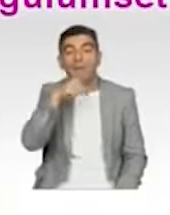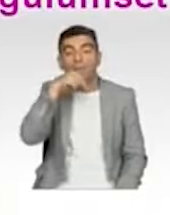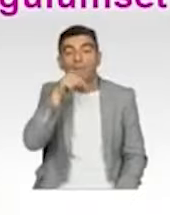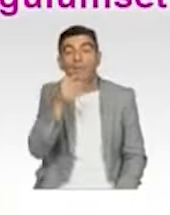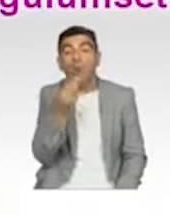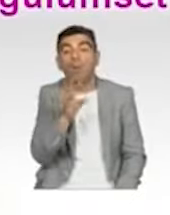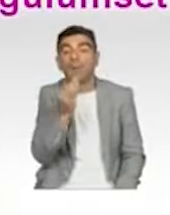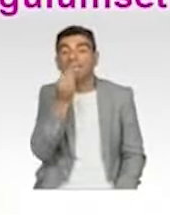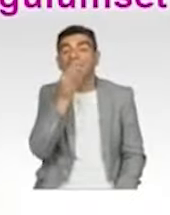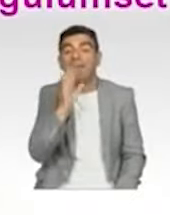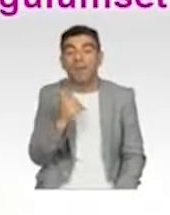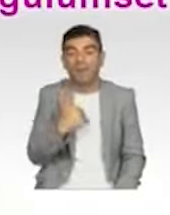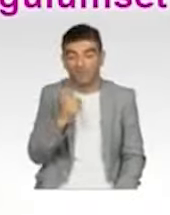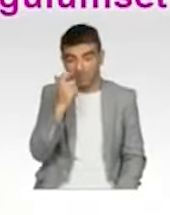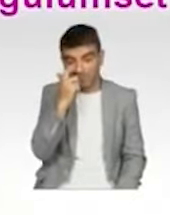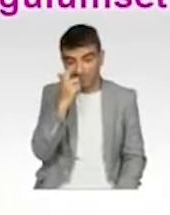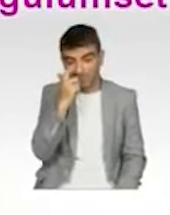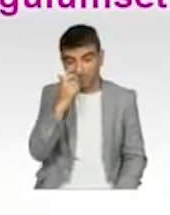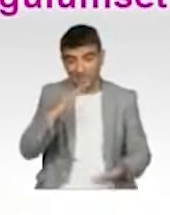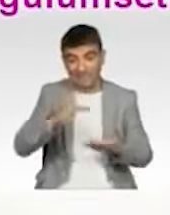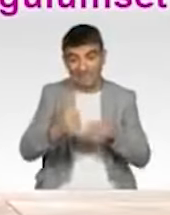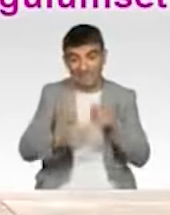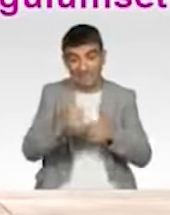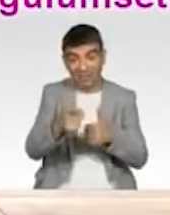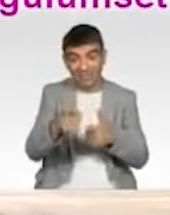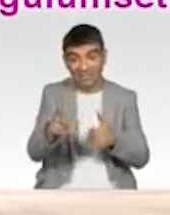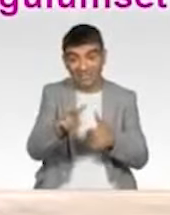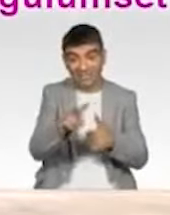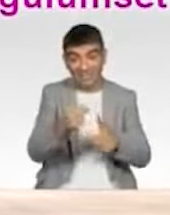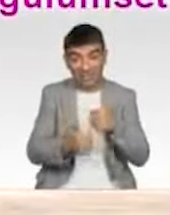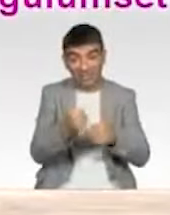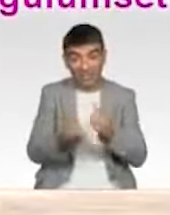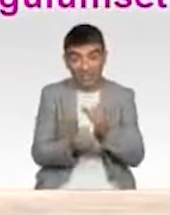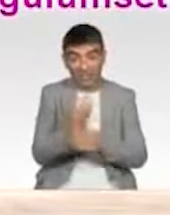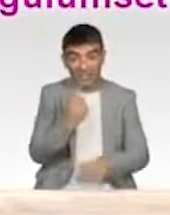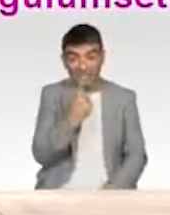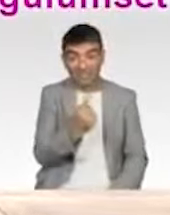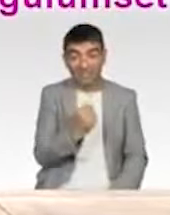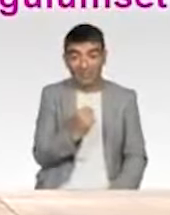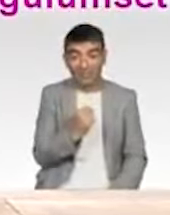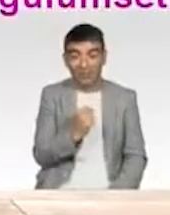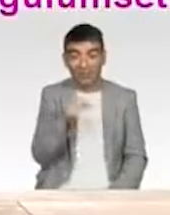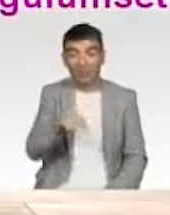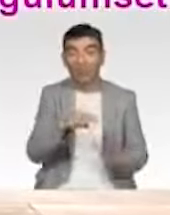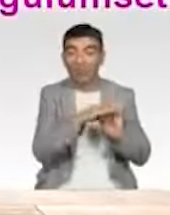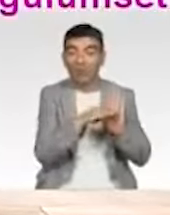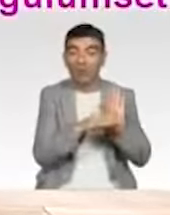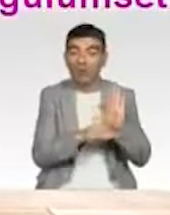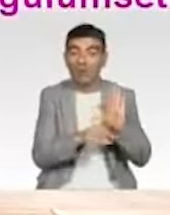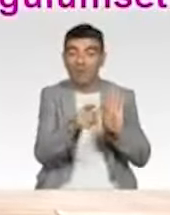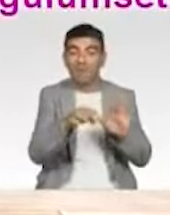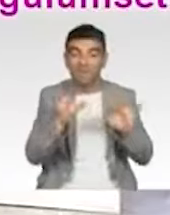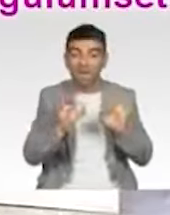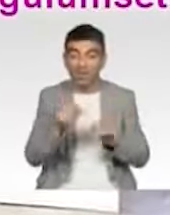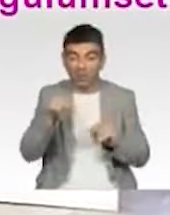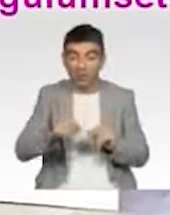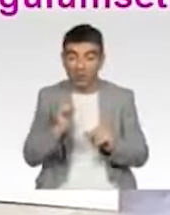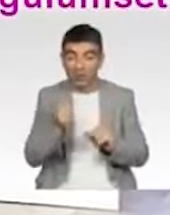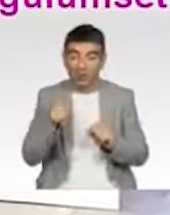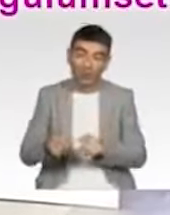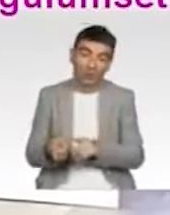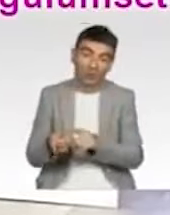acısız yiyemem yani. Bak, var arkadaşlarım mı? Diyor ki yarış abim. Çıktı diyor. Hayır, yarış çıktı diyor. Yani şu anda bu program başladığı günden